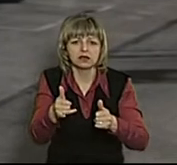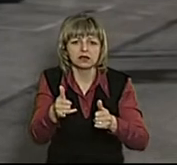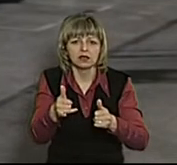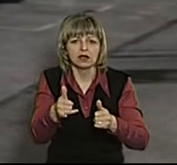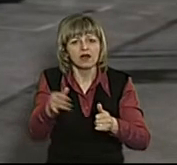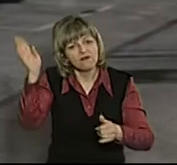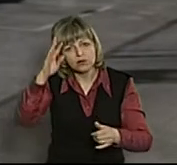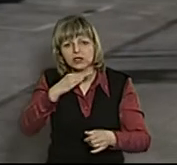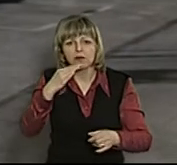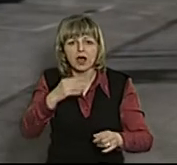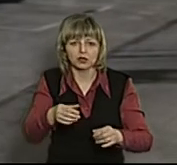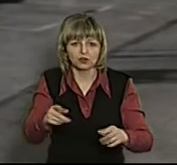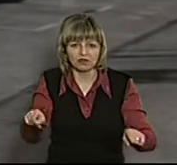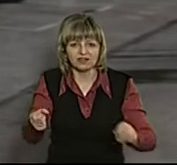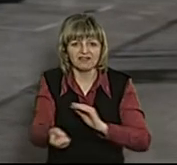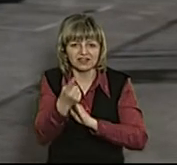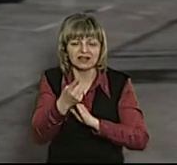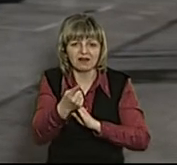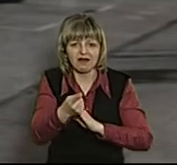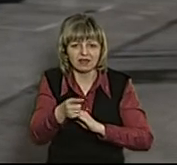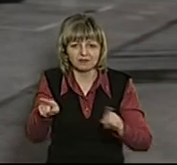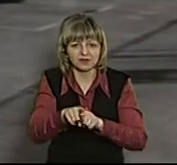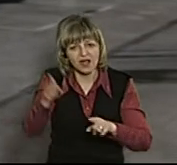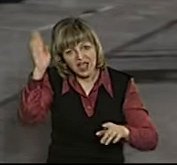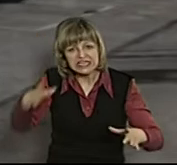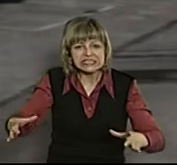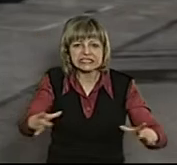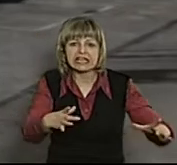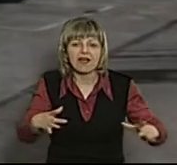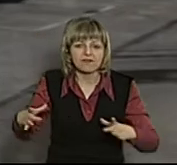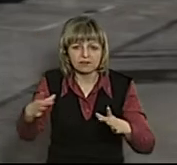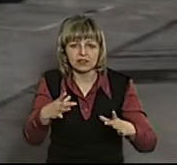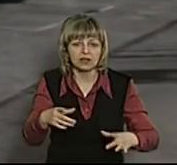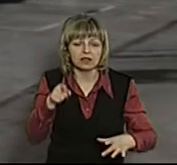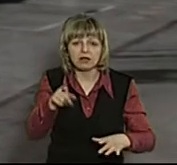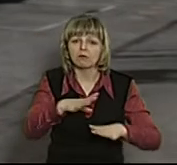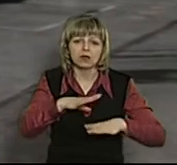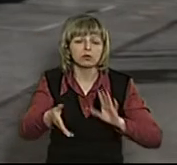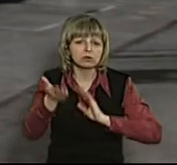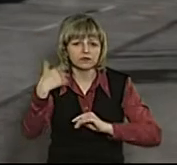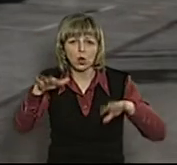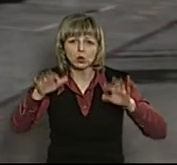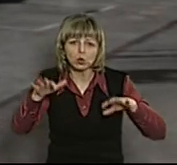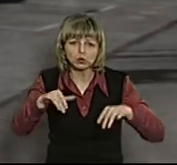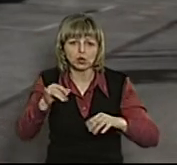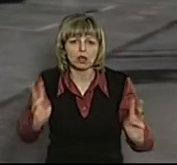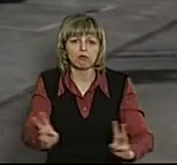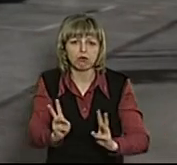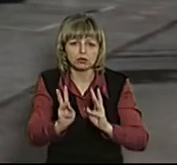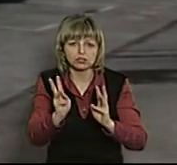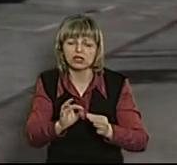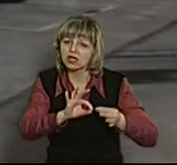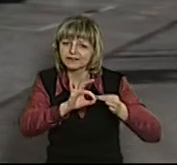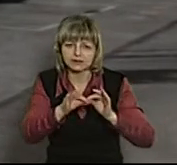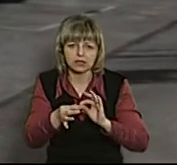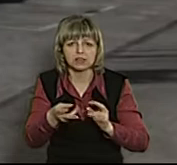ставочки, можна так сказати, на місці горіння торф'янику. І там не було дощу, тому пожежа